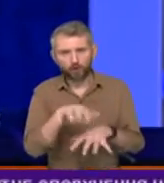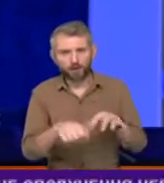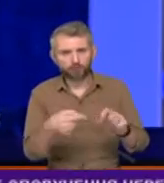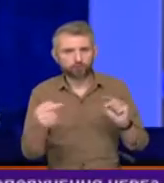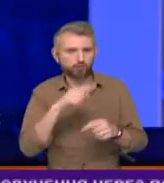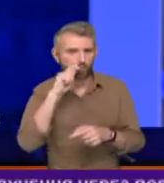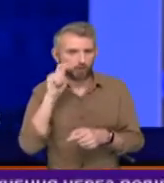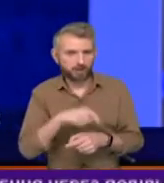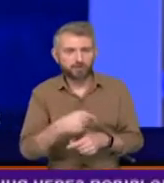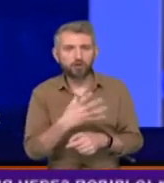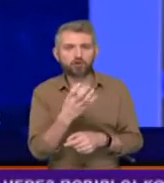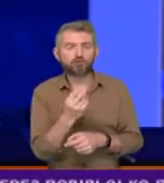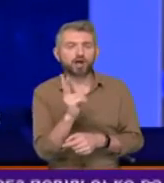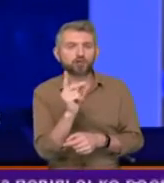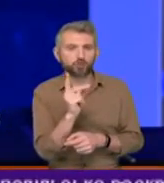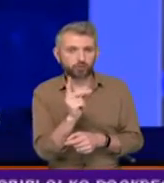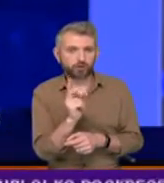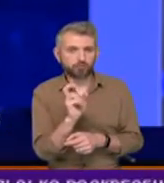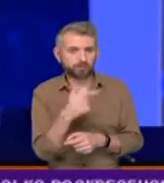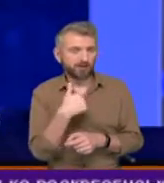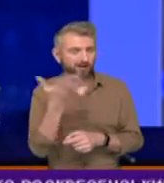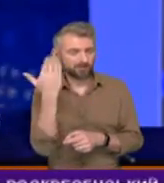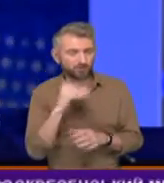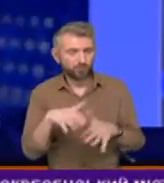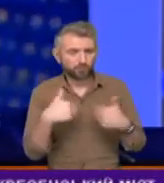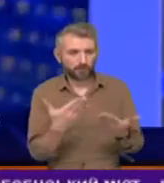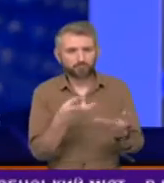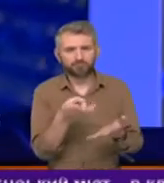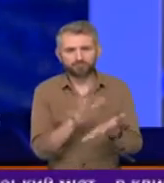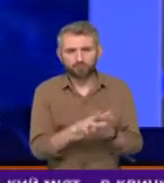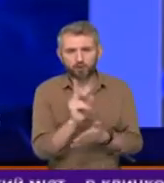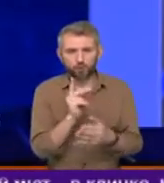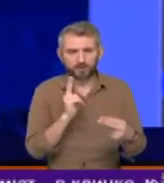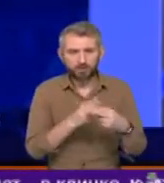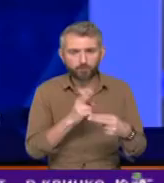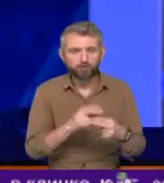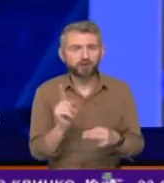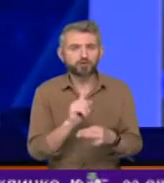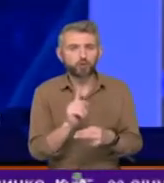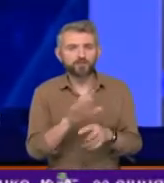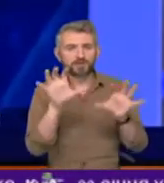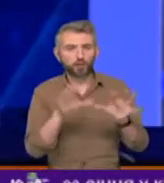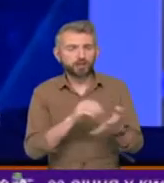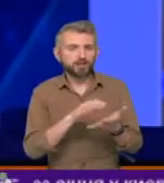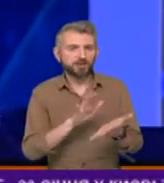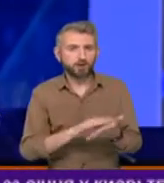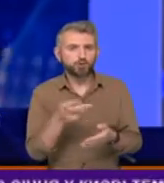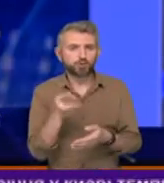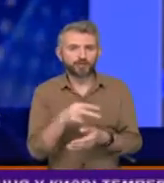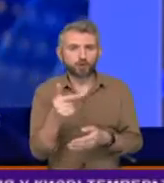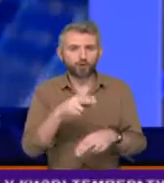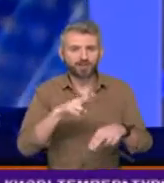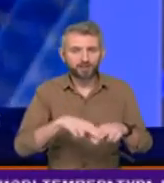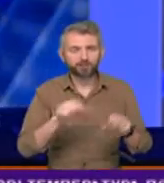супроти України. І я ще другий би раніше пропонував, і зараз би його пропонував залишити як другий запобіжник, що в законі записати, що подвійне